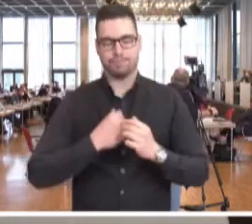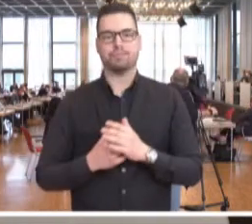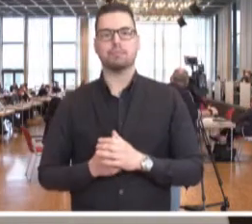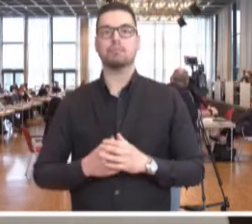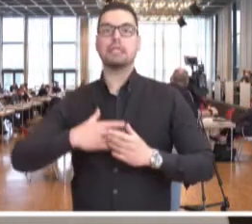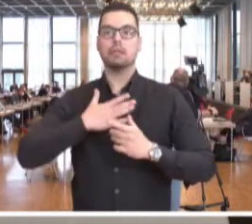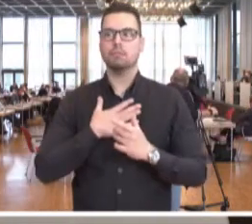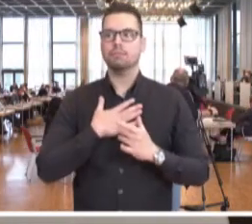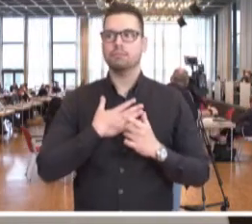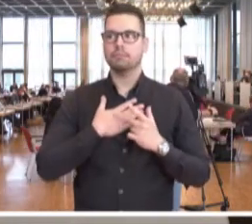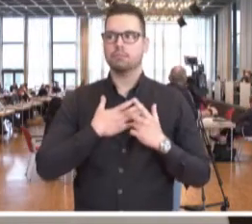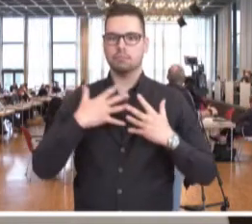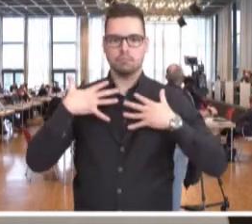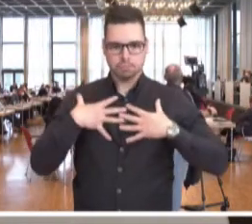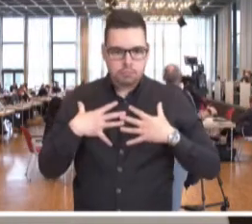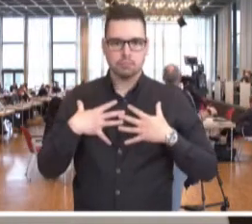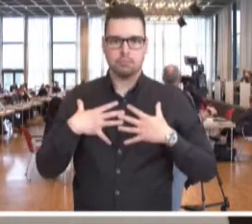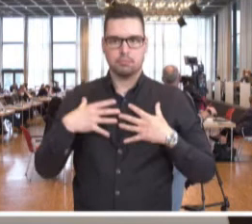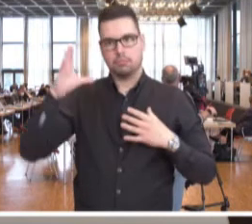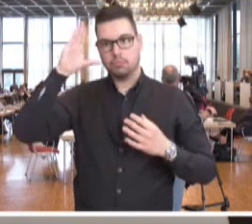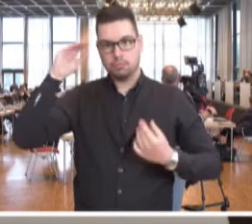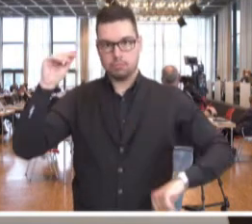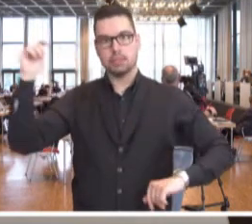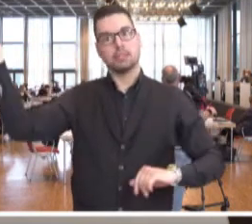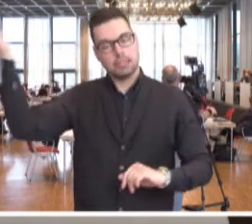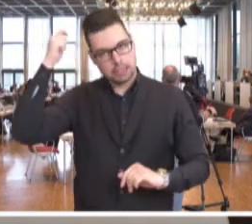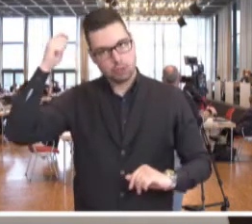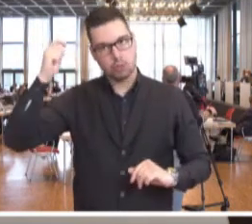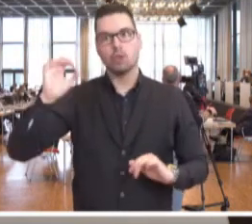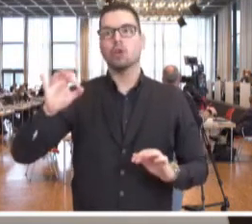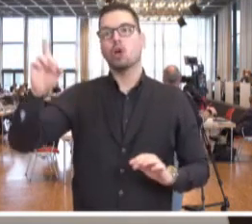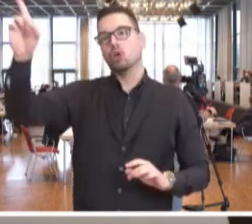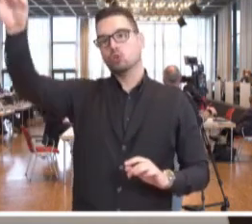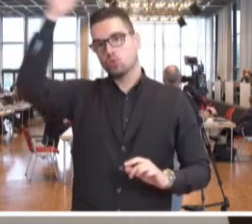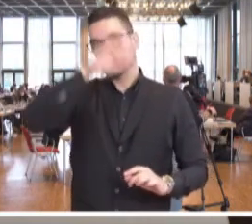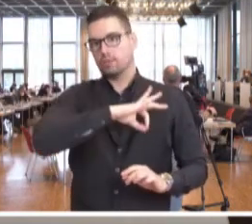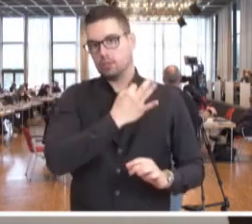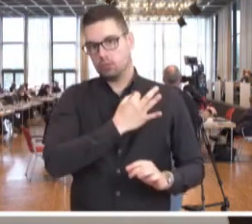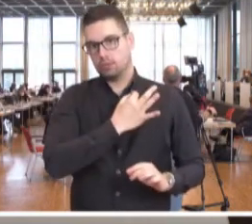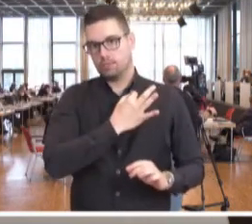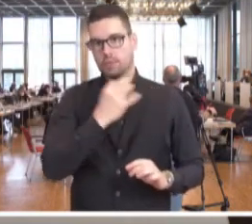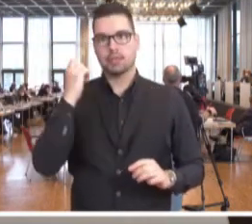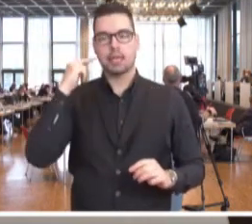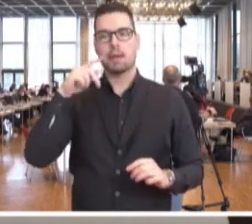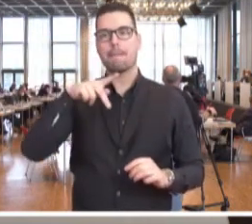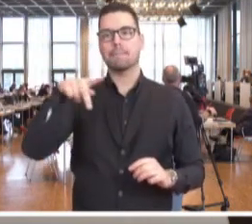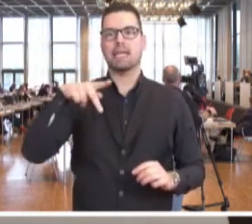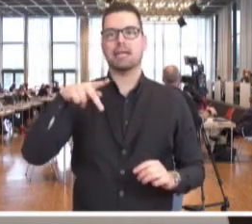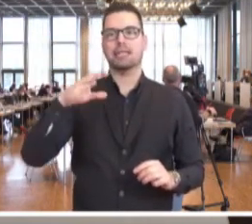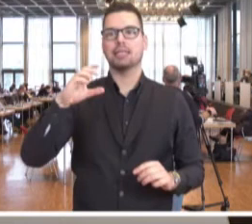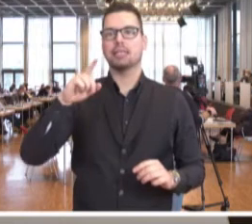Mich hat sehr geprägt ein Mann, den ich auch hier wieder in Erinnerung rufen für das deutsch-französische Verständnis, Pierre Segui,